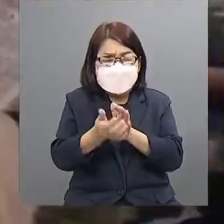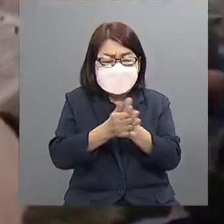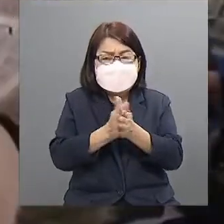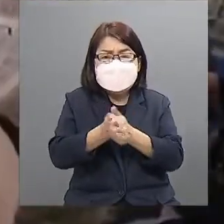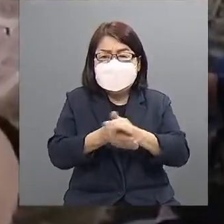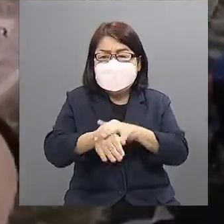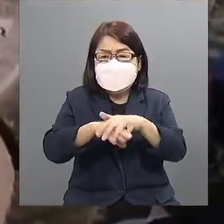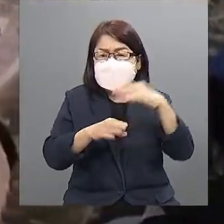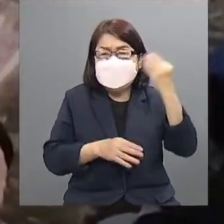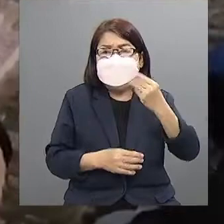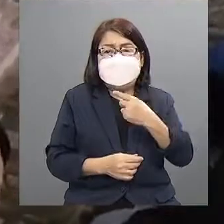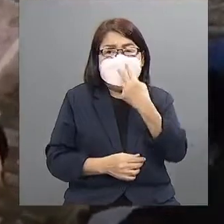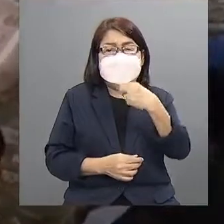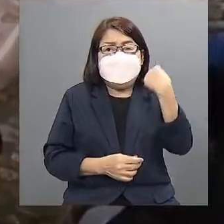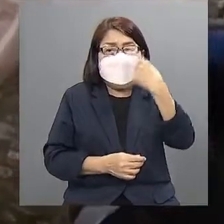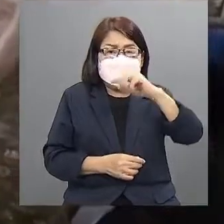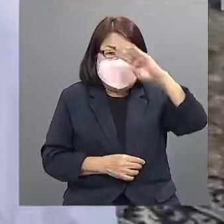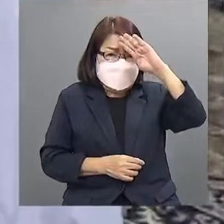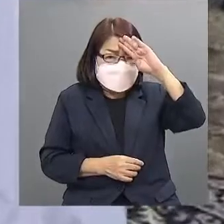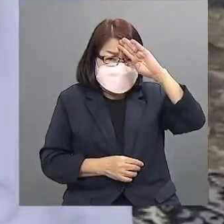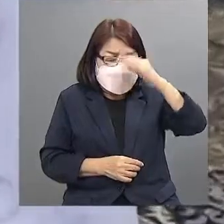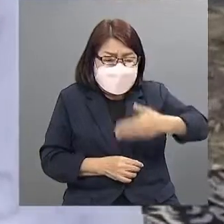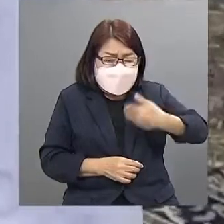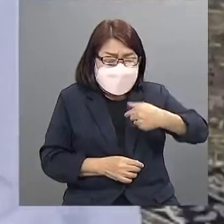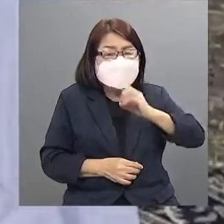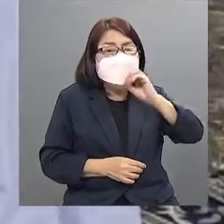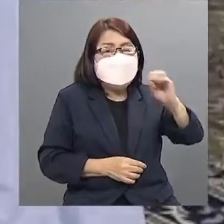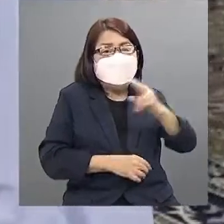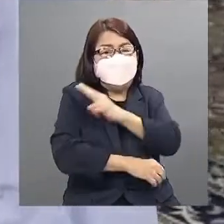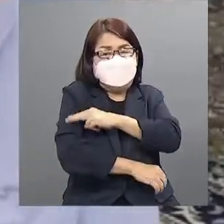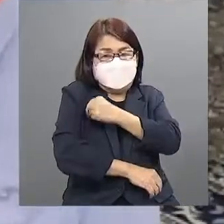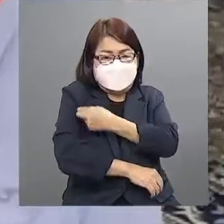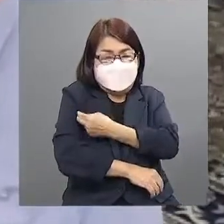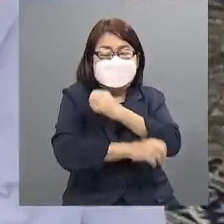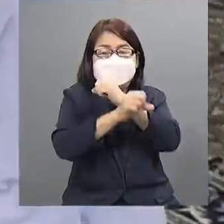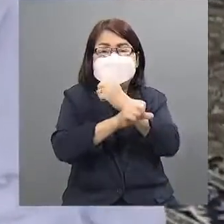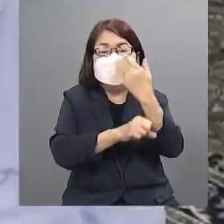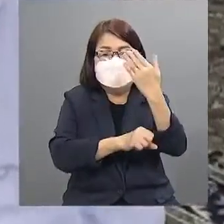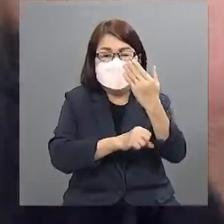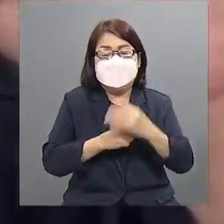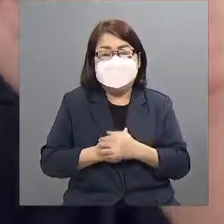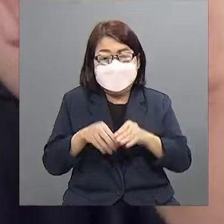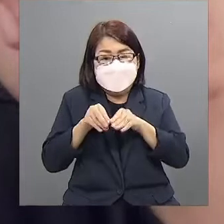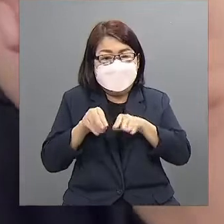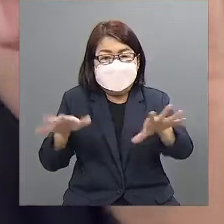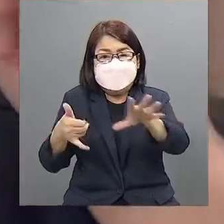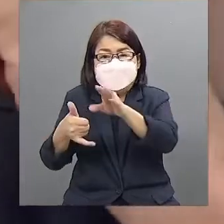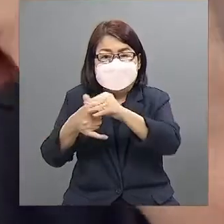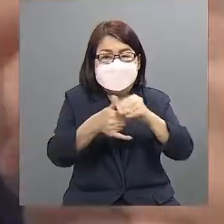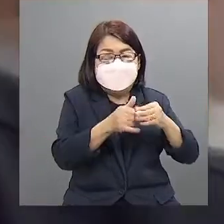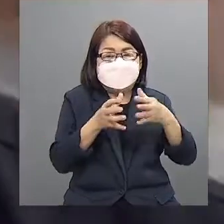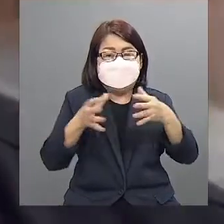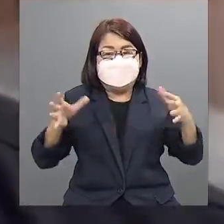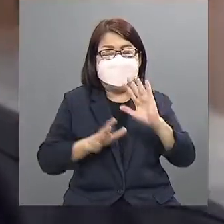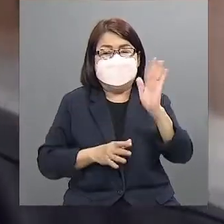ก็ต้องแจ้งทีมแพทย์เพื่อเฝ้าระวังและป้องกันไม่ให้ผู้แสวงบุญได้รับเชื้อค่ะ ได้ออกมาตรการเพิ่มเ